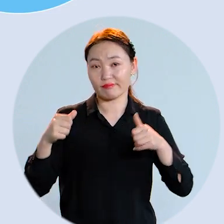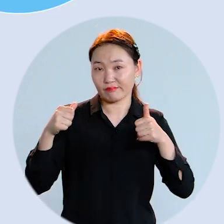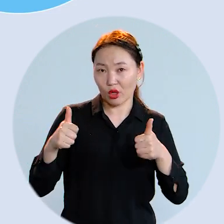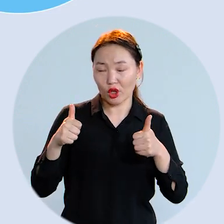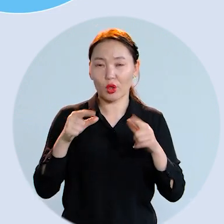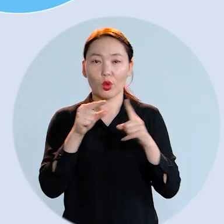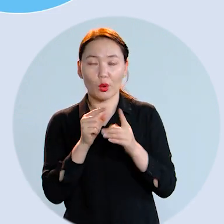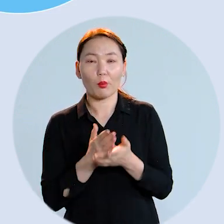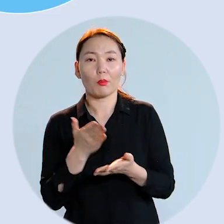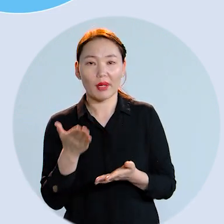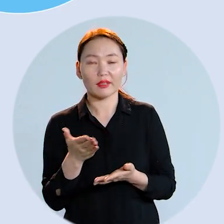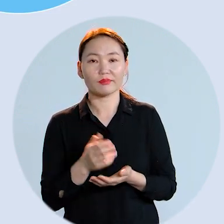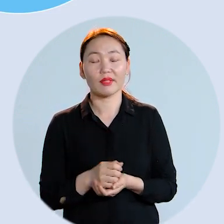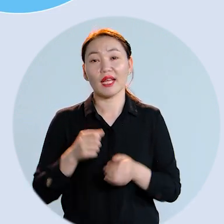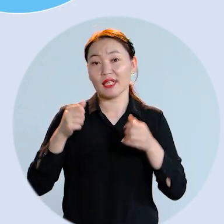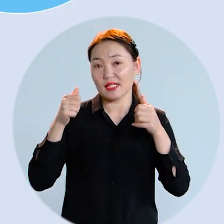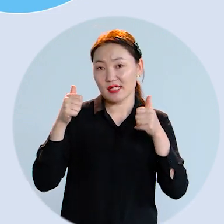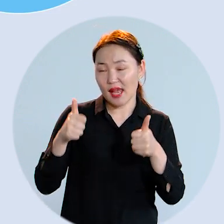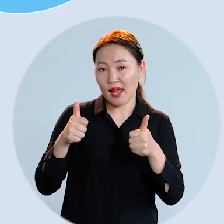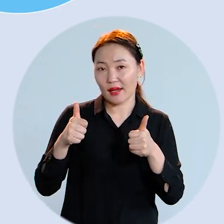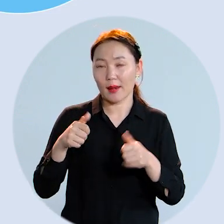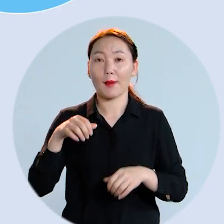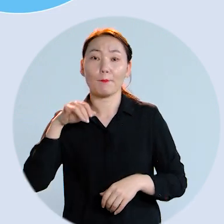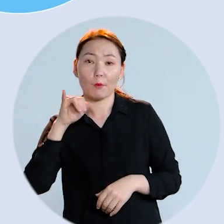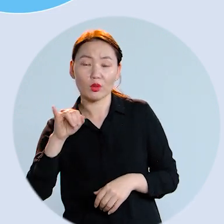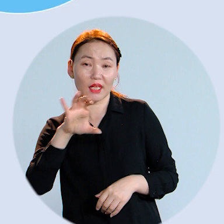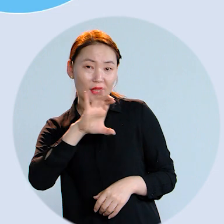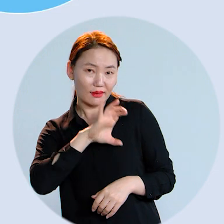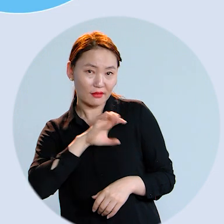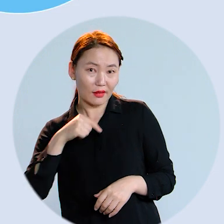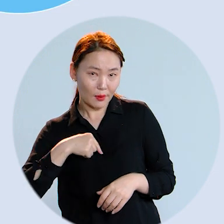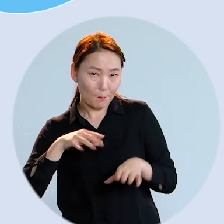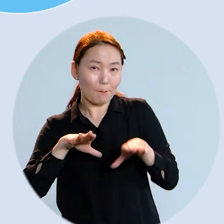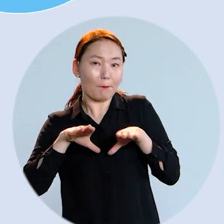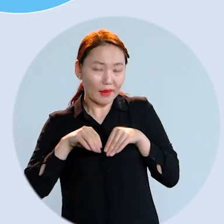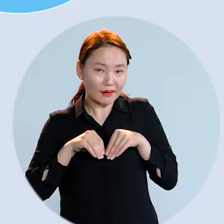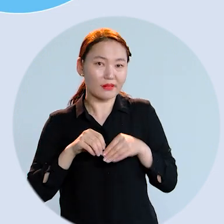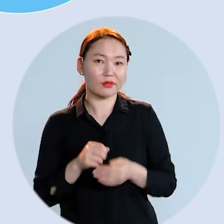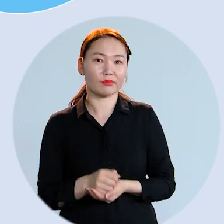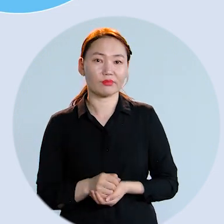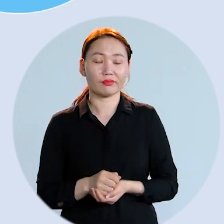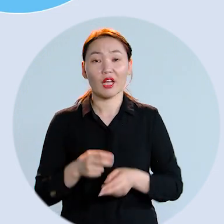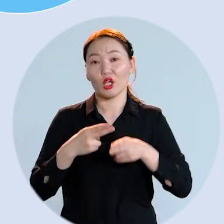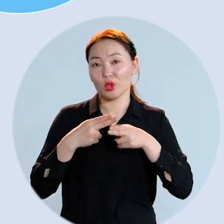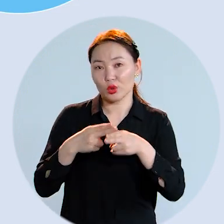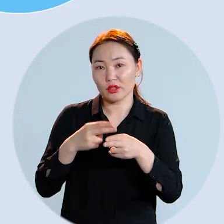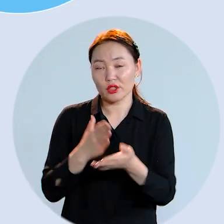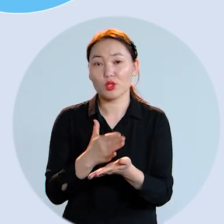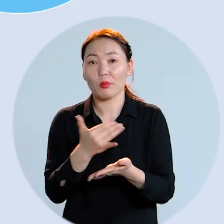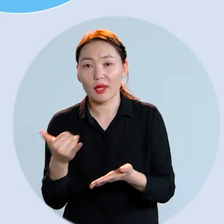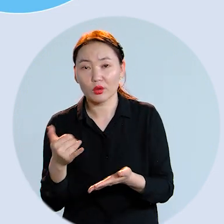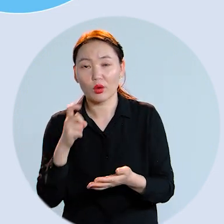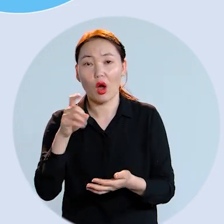үг байдаг. Жишээлбэл сайн муу нь бол сэтгэлээс нь мэдэгддэг юм шүү хүний, тийм ээ. Тус хор хоёр нь